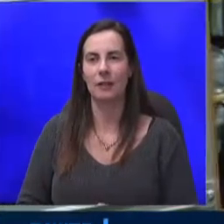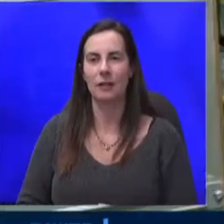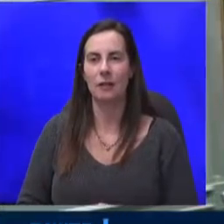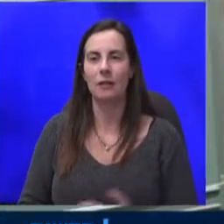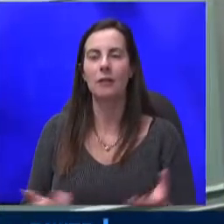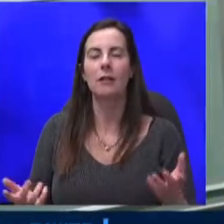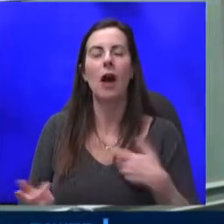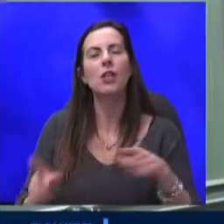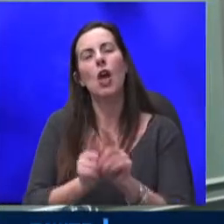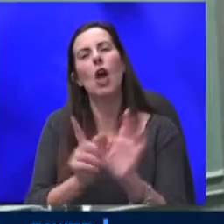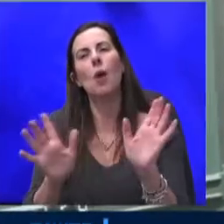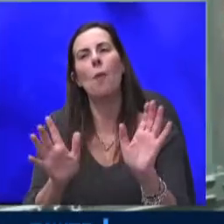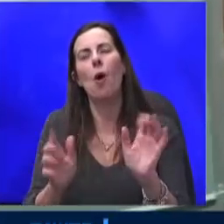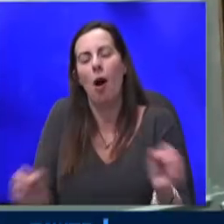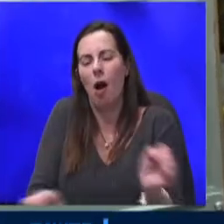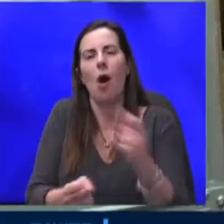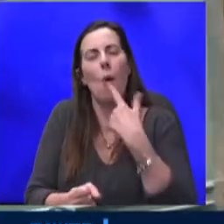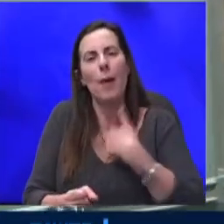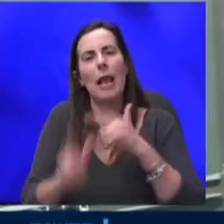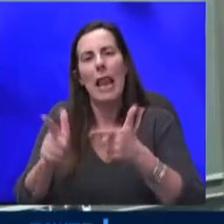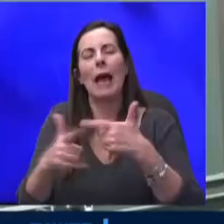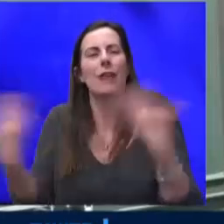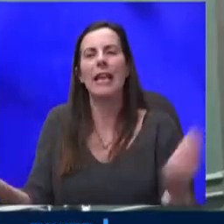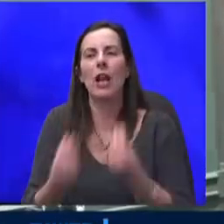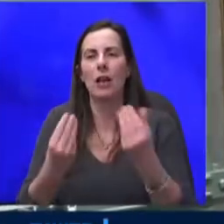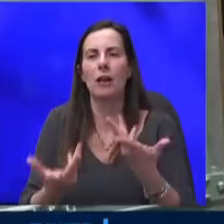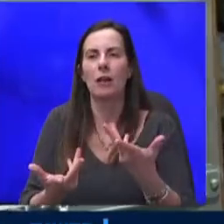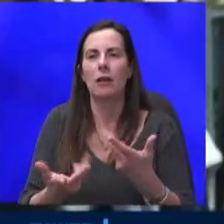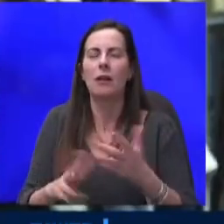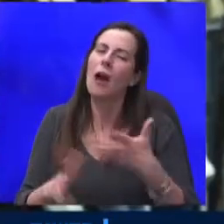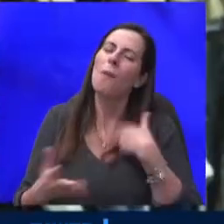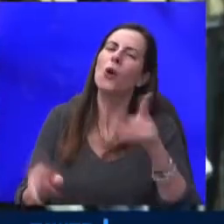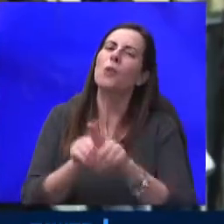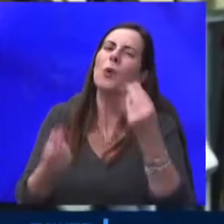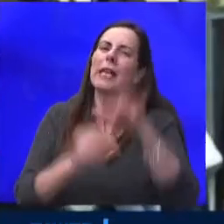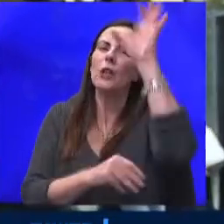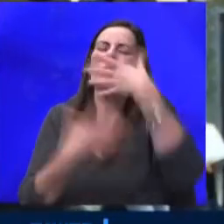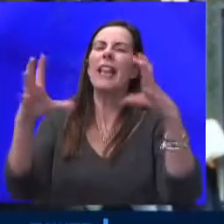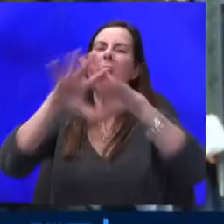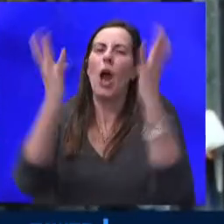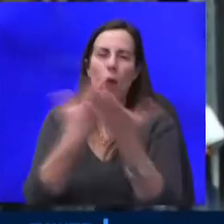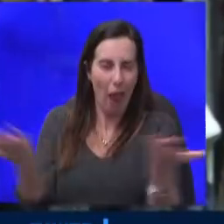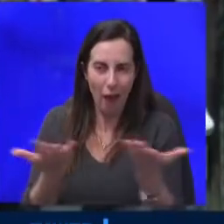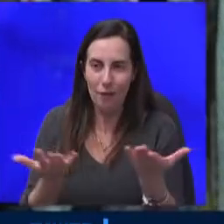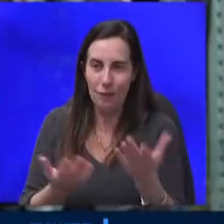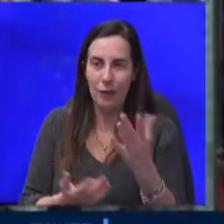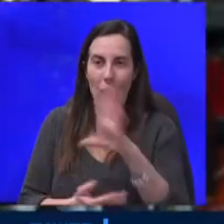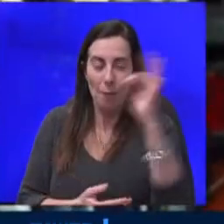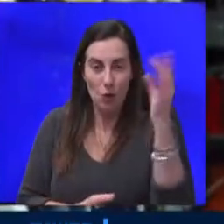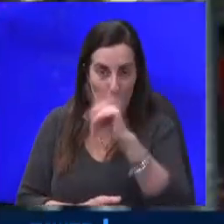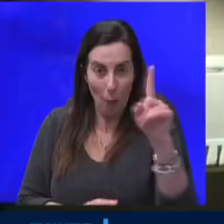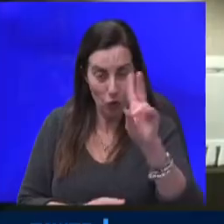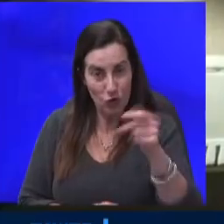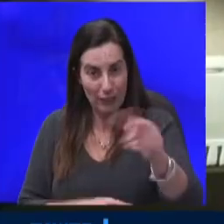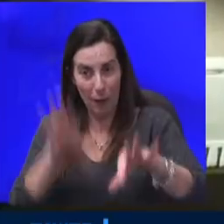נתאגרף. בוא נשחק כדורסל, בלי כדור ובלי סל. איך? 0.5 מיליארד יש על הבחירות? למה לא תיתנו את